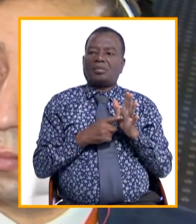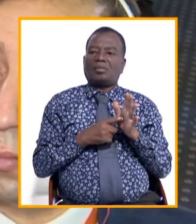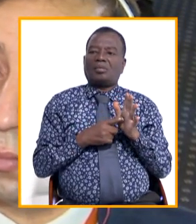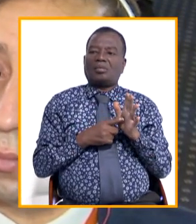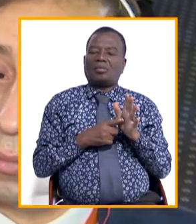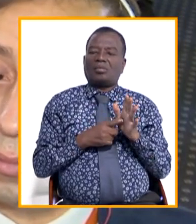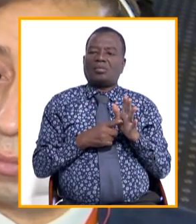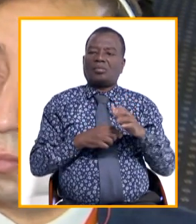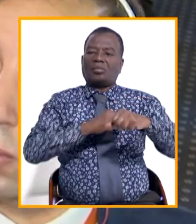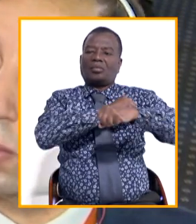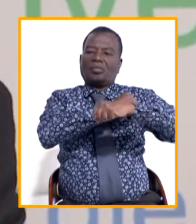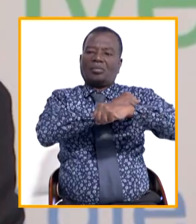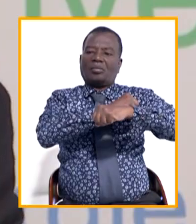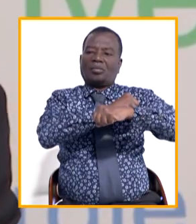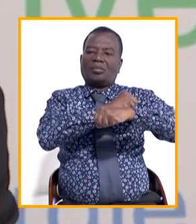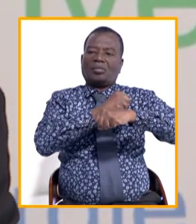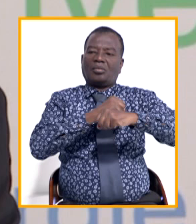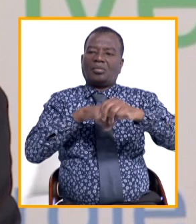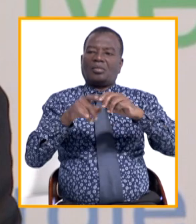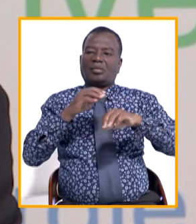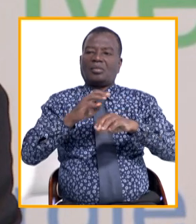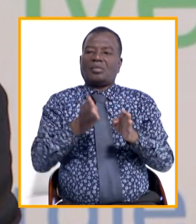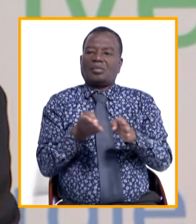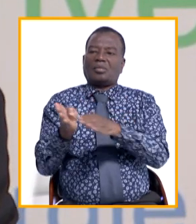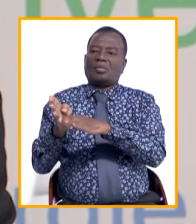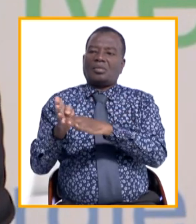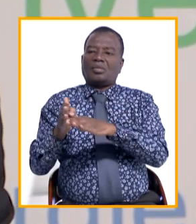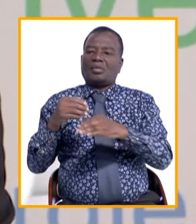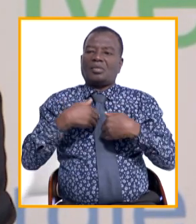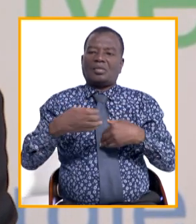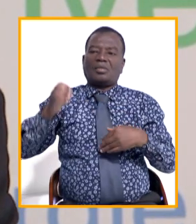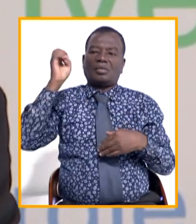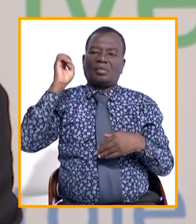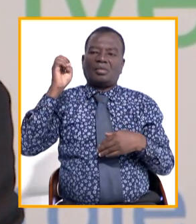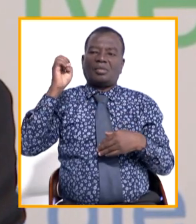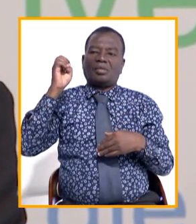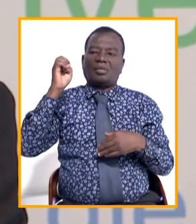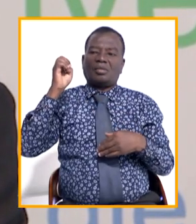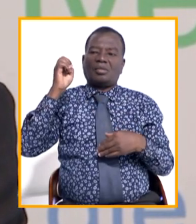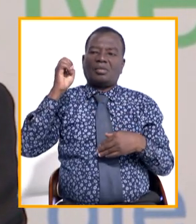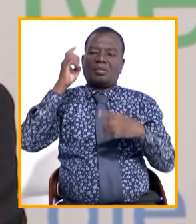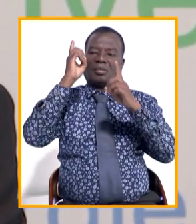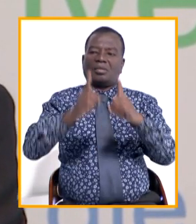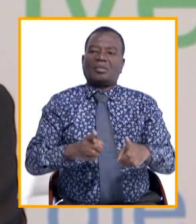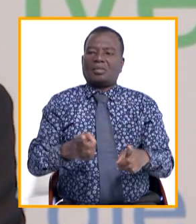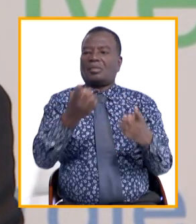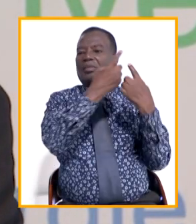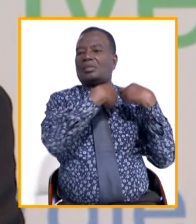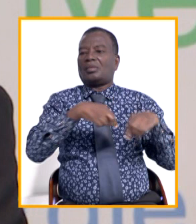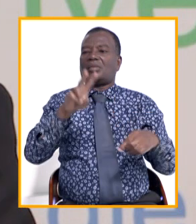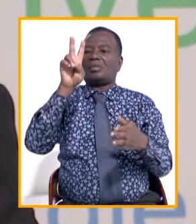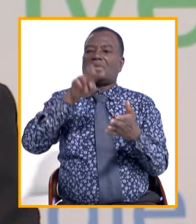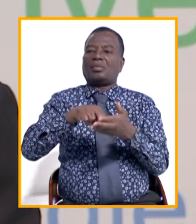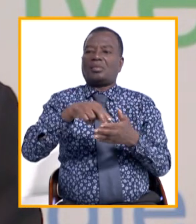Le protocole en la matière a été décidé depuis